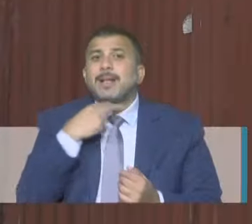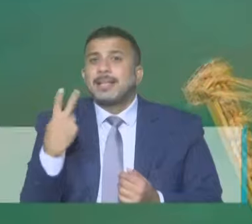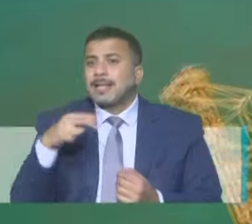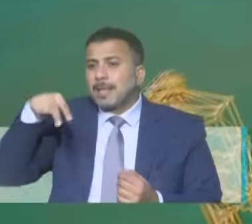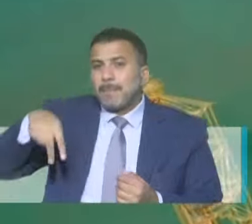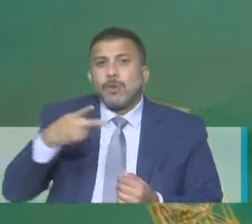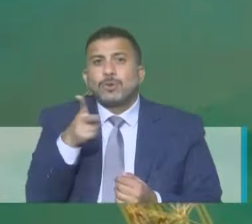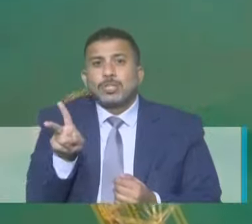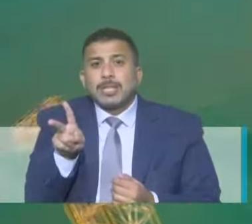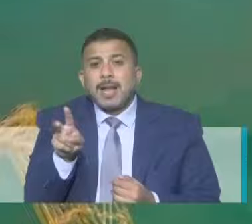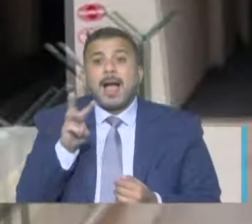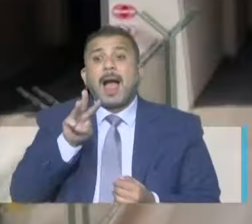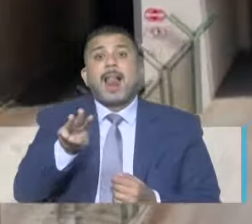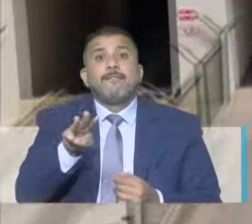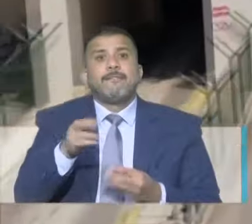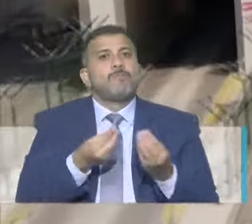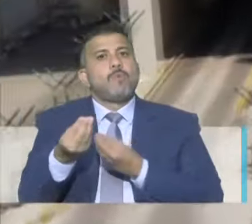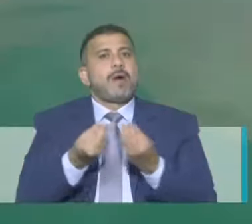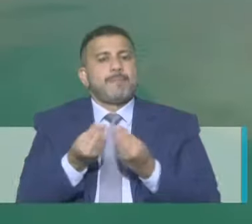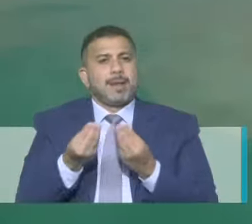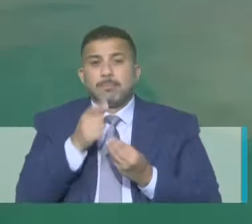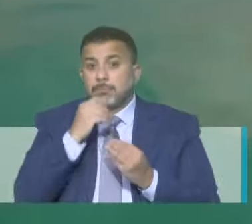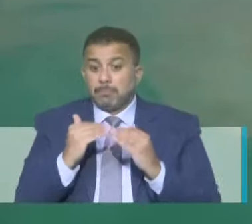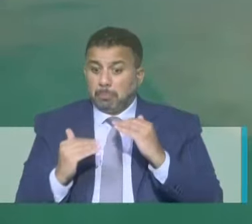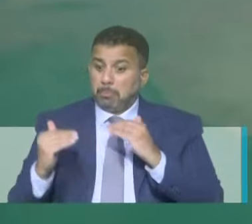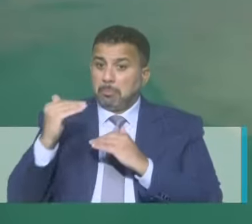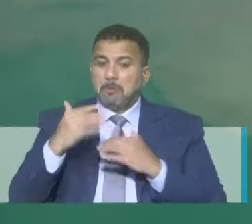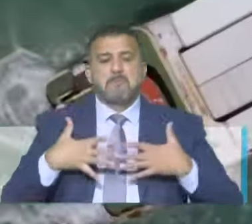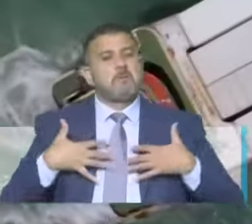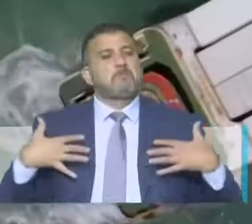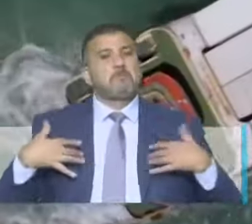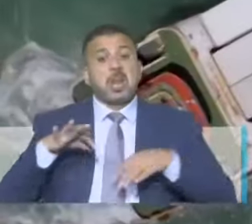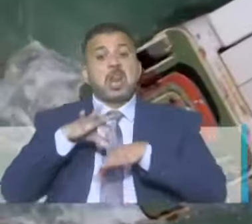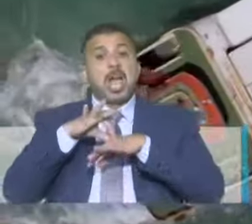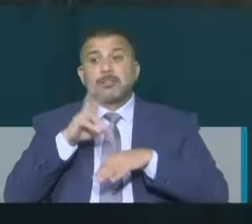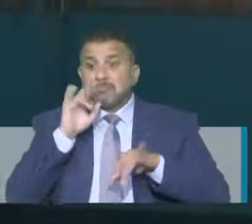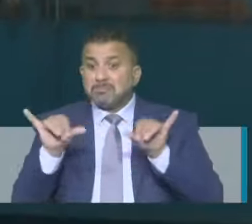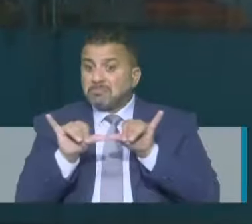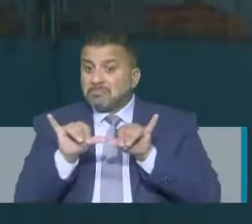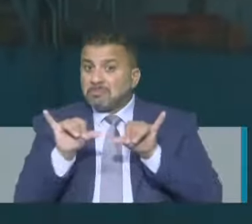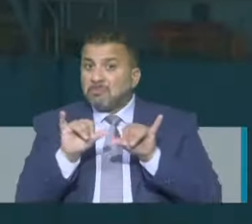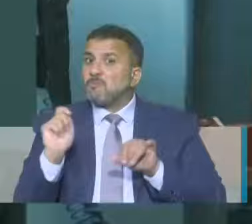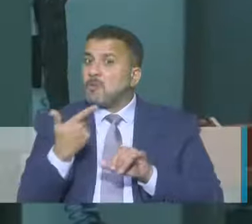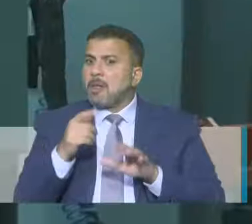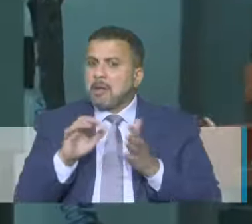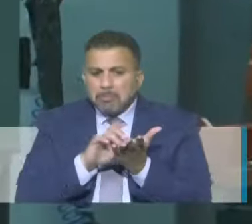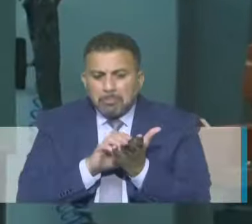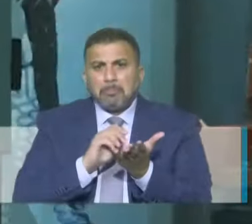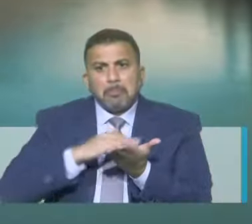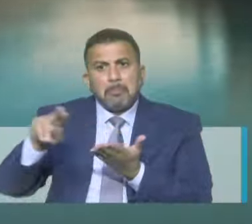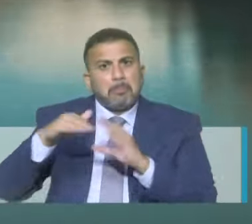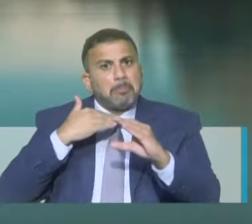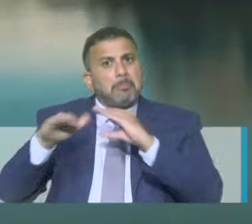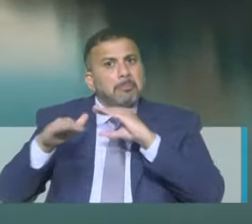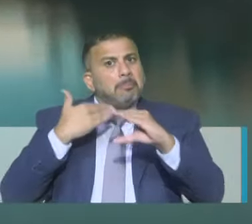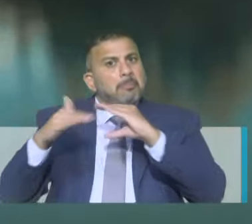228,000 معاملة، وكل ذلك أدى إلى ارتفاع رضا المتعاملين عن الخدمات التي يتلقونها وبنسبة